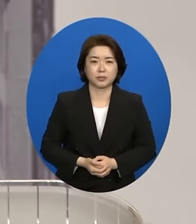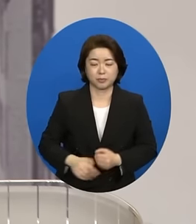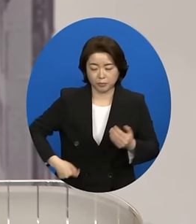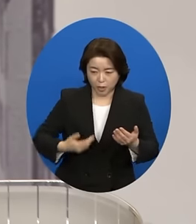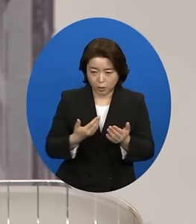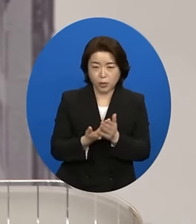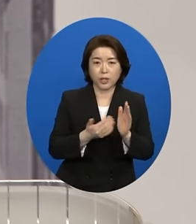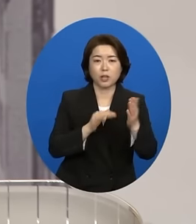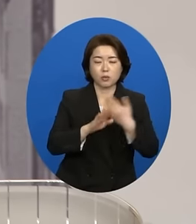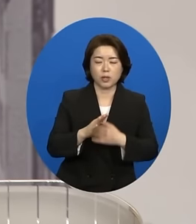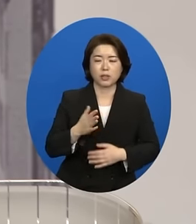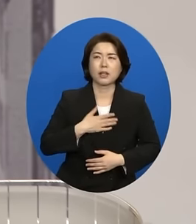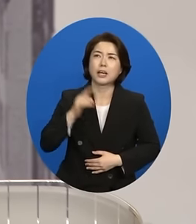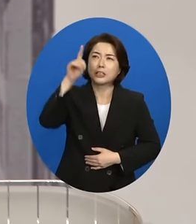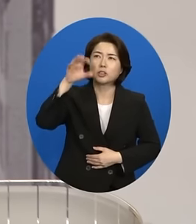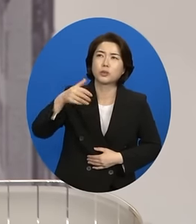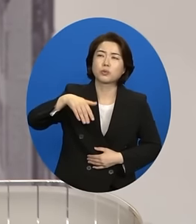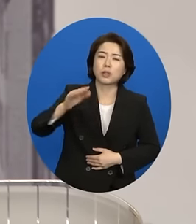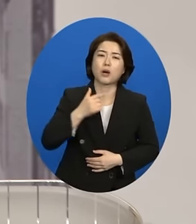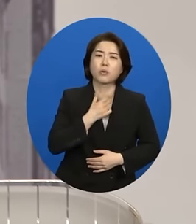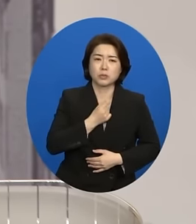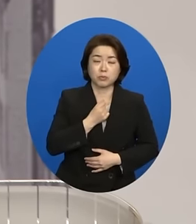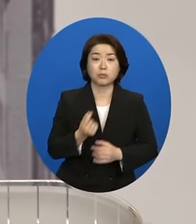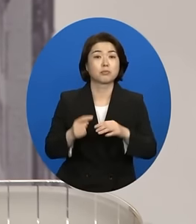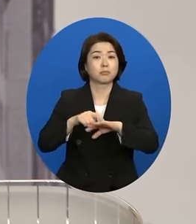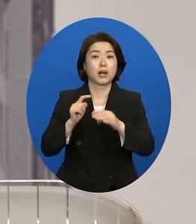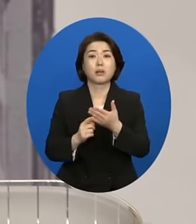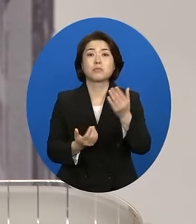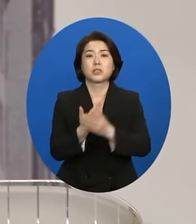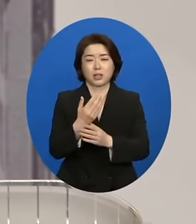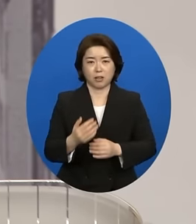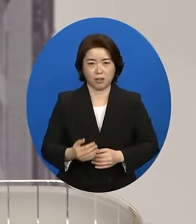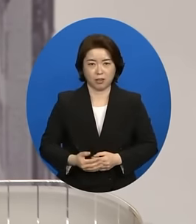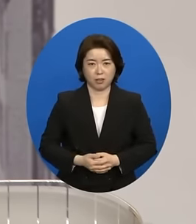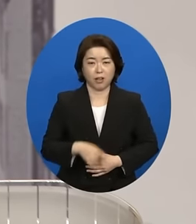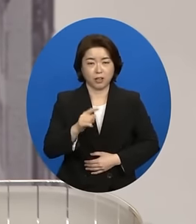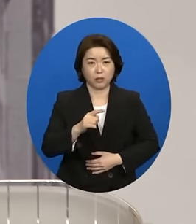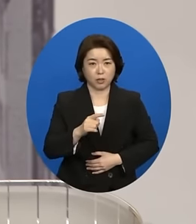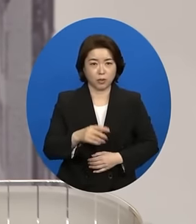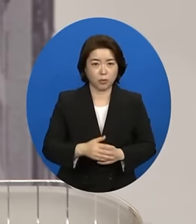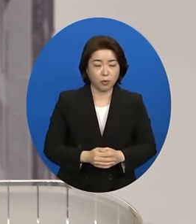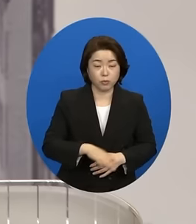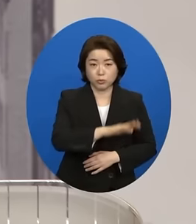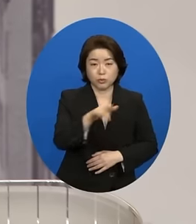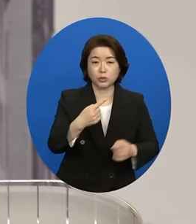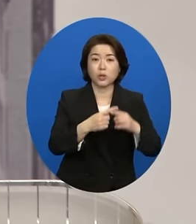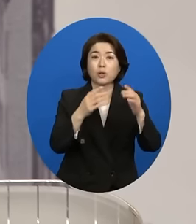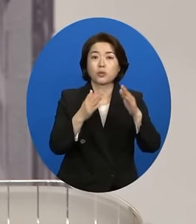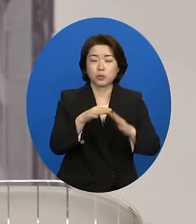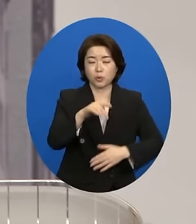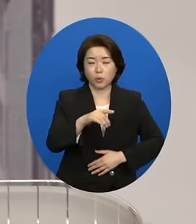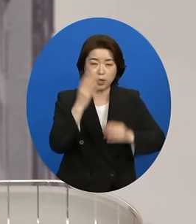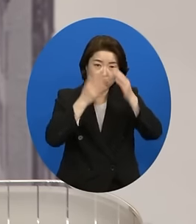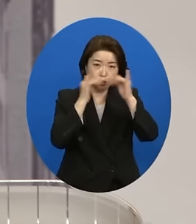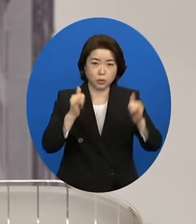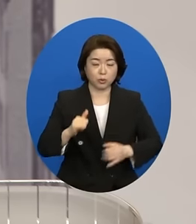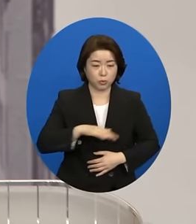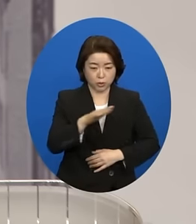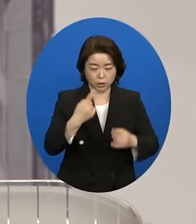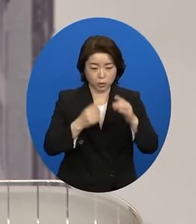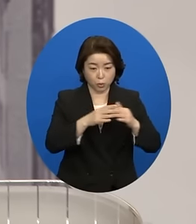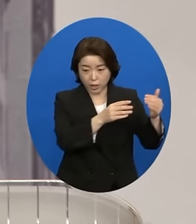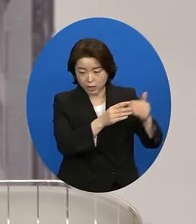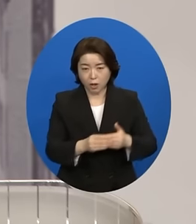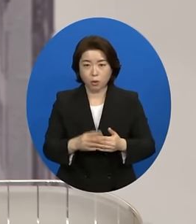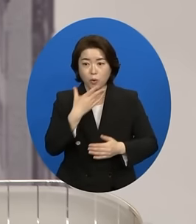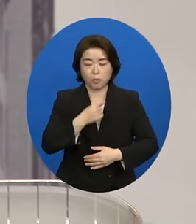회개하고 난 천국 가야겠다 하고 싶은 마음이 들더래. 그래서 과장님께 말했더니 그분이 우리 교회인 성도님이시고, 그래서 교회 인도함을 받고 복음을 듣고